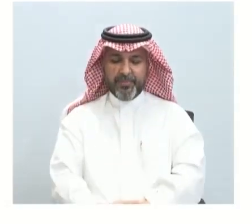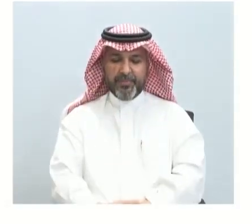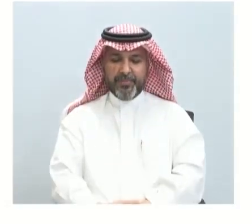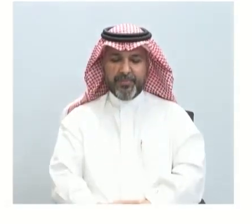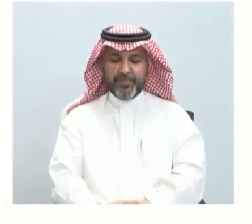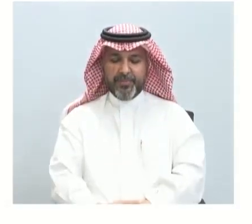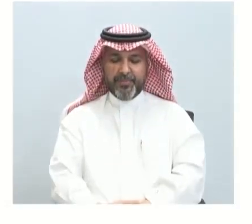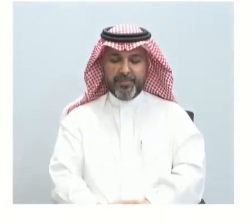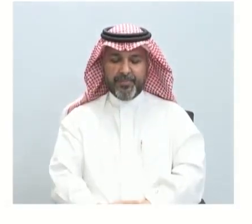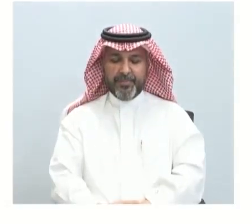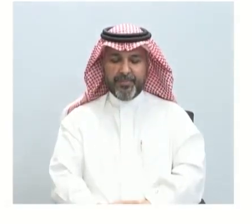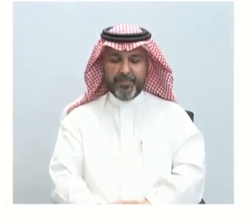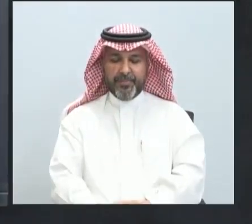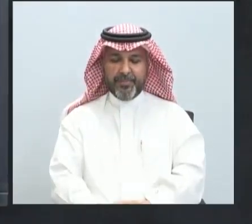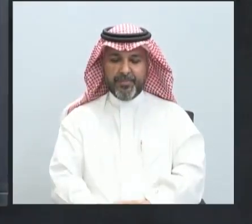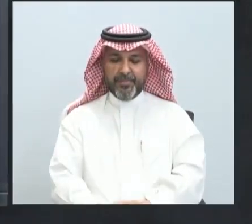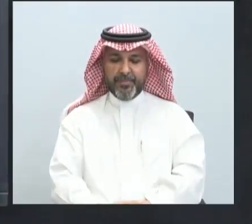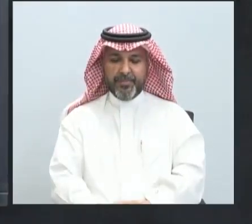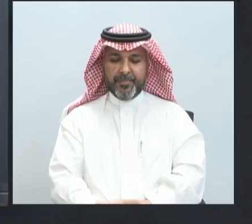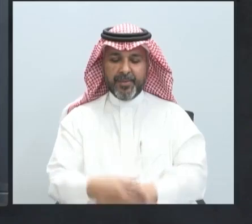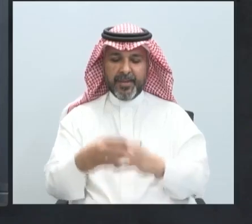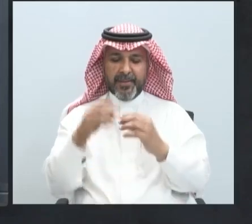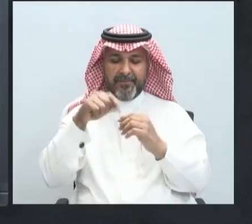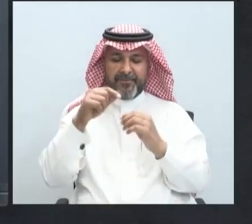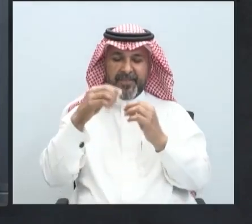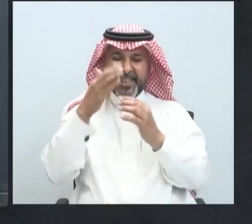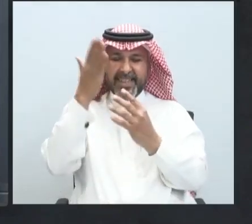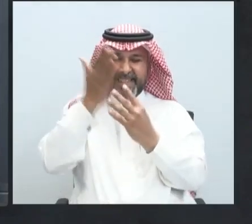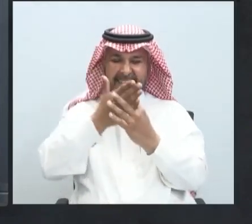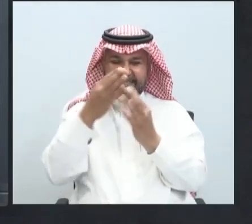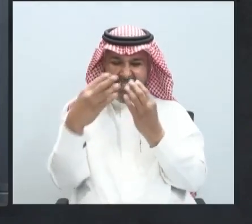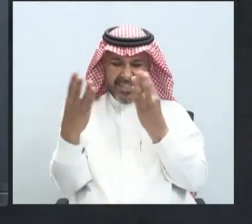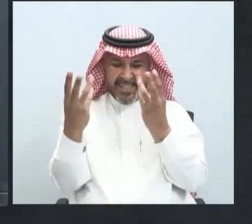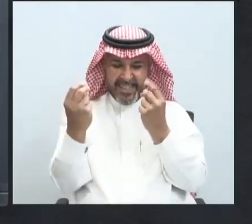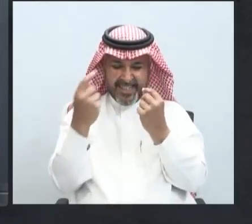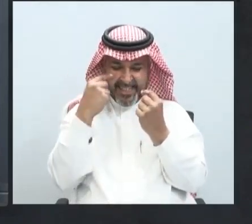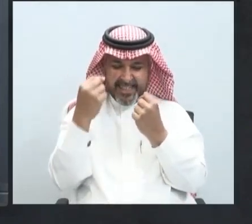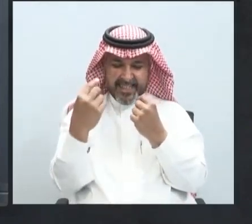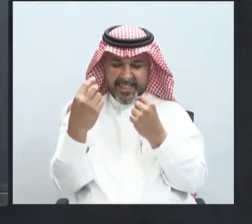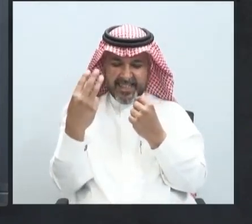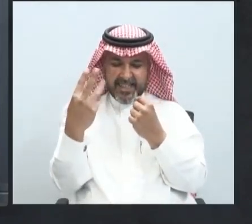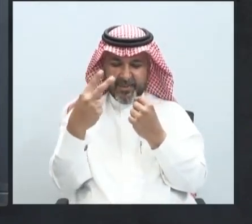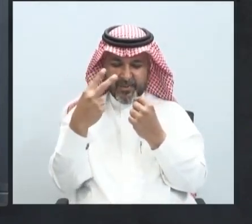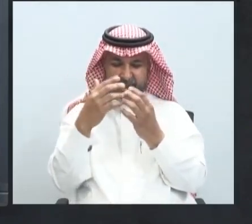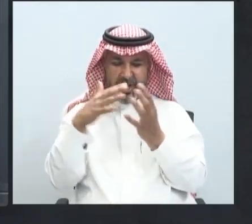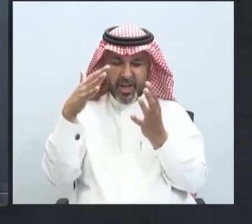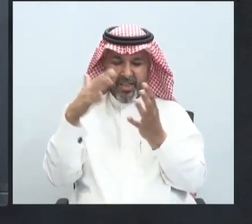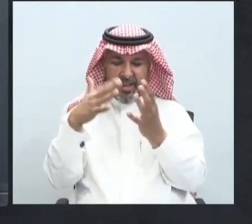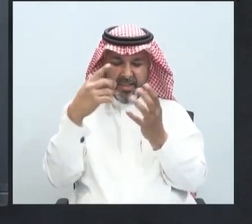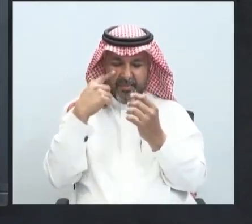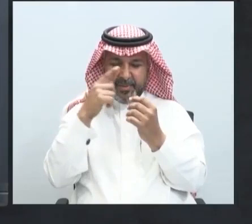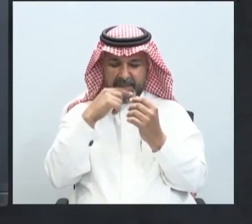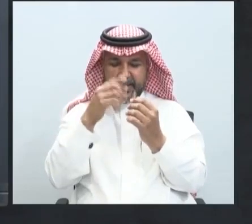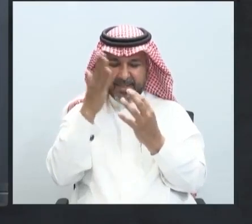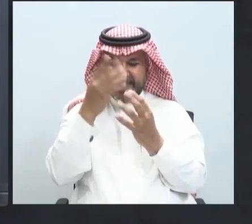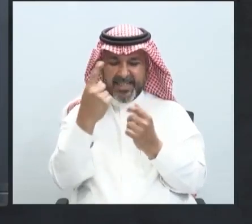كروموسوم متماثل صحيح ان الخليه بها نصف العدد من هذه الكروموسومات المتضاعفه الكروموسوم المتماثل عباره عن كروموسوم متضاعف نحن